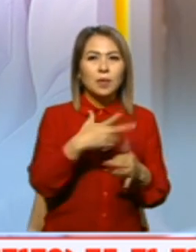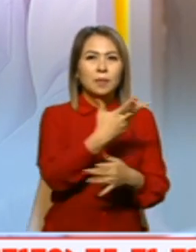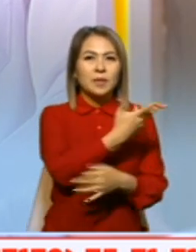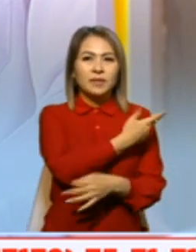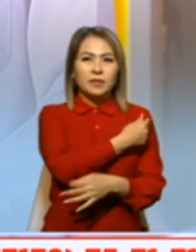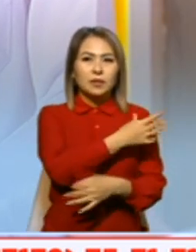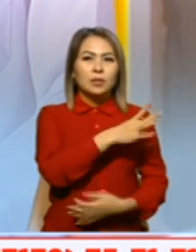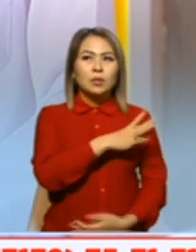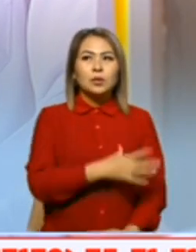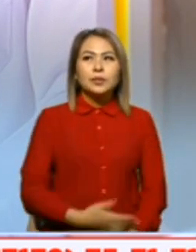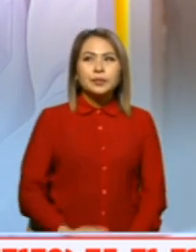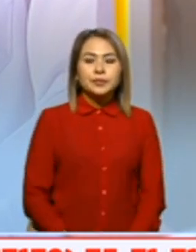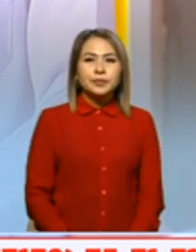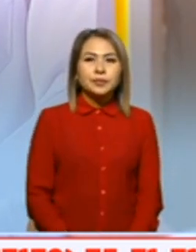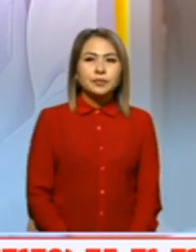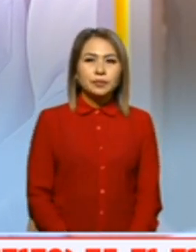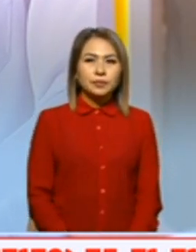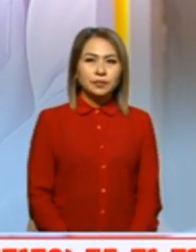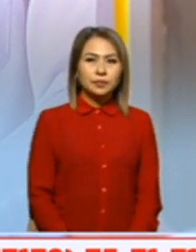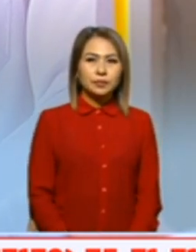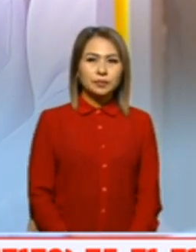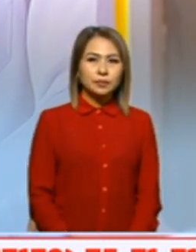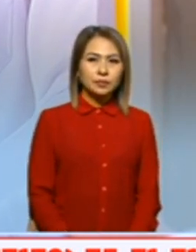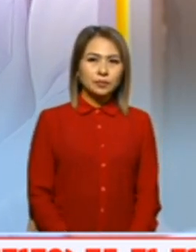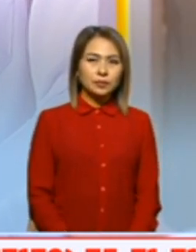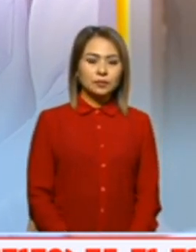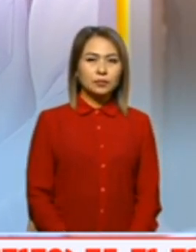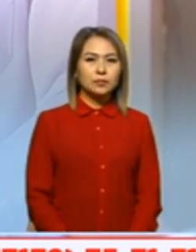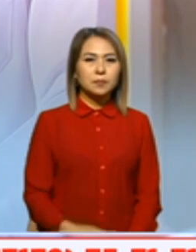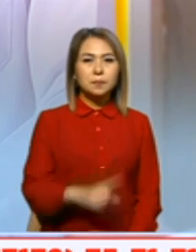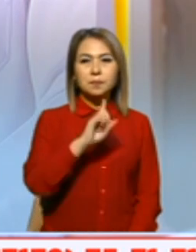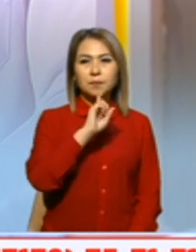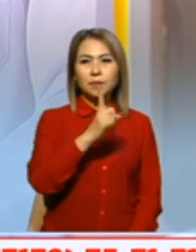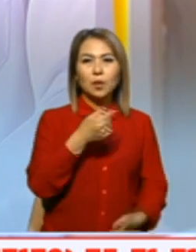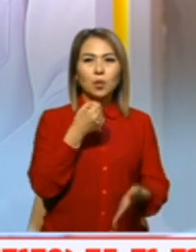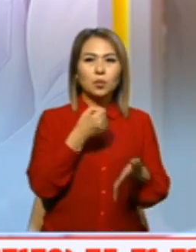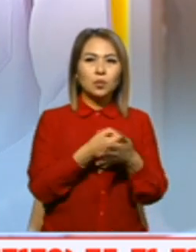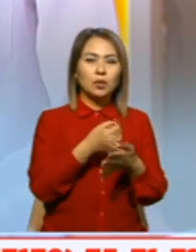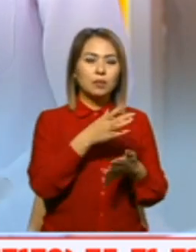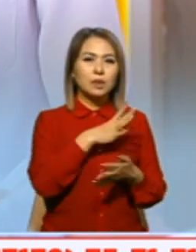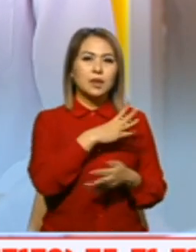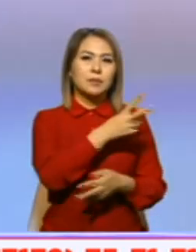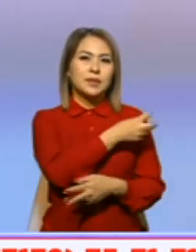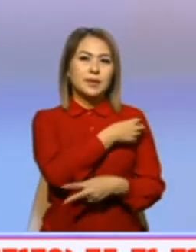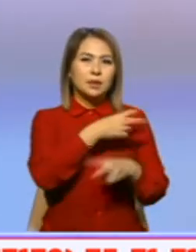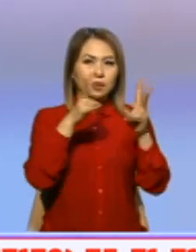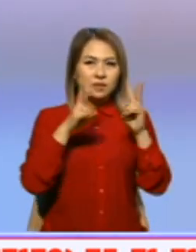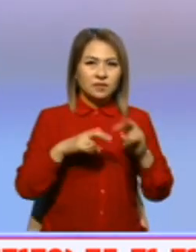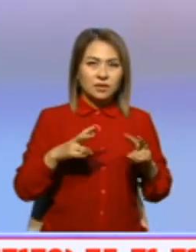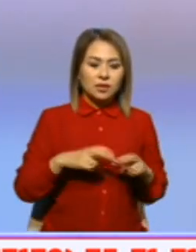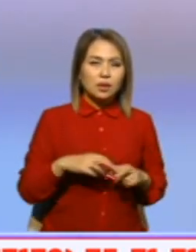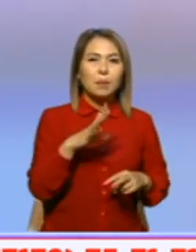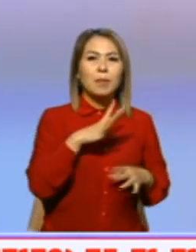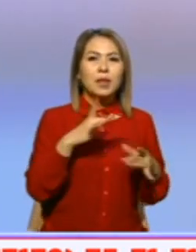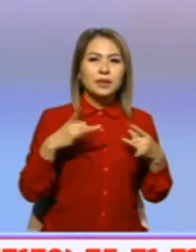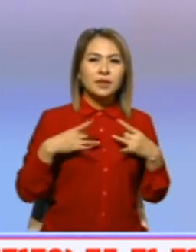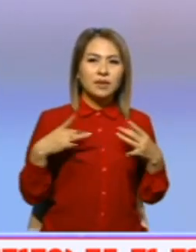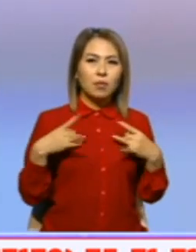алған жағдай болды. Гауһар Сұлтанханқызы, расымен де бір жасқа дейінгі медициналық тексерістерде невропатологтар